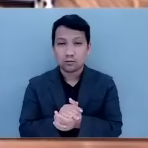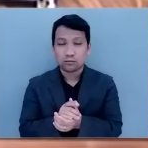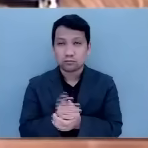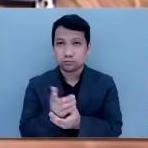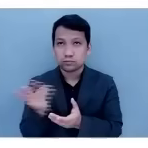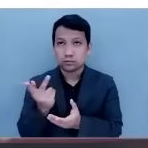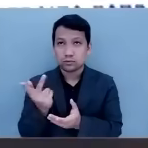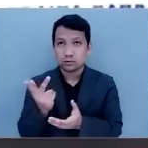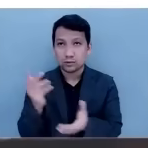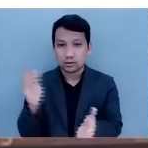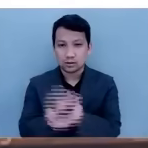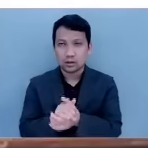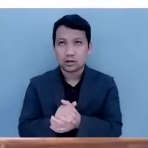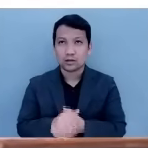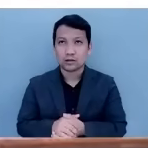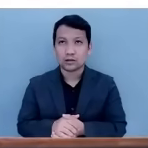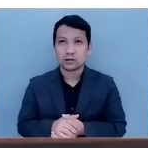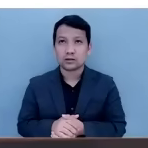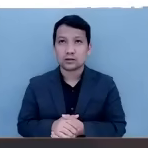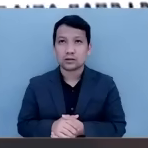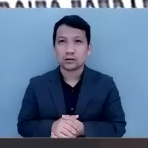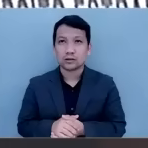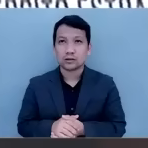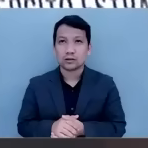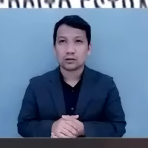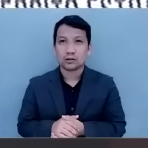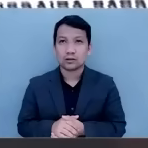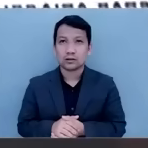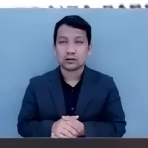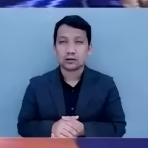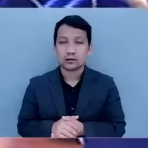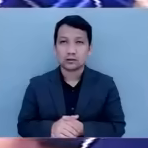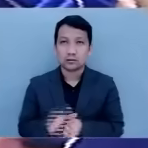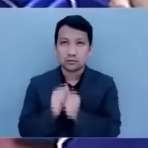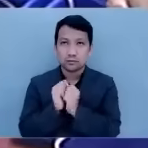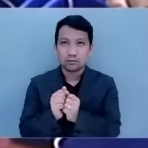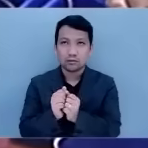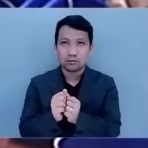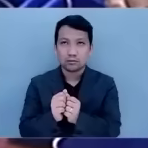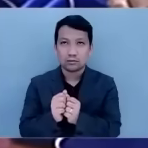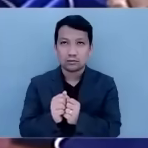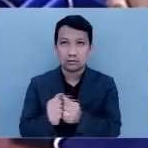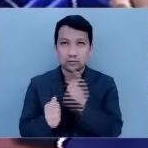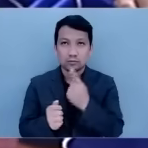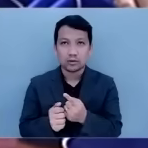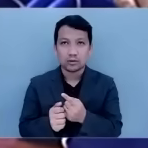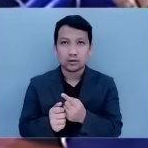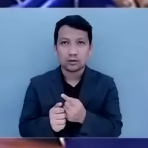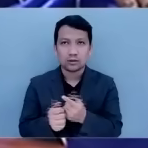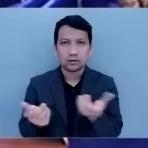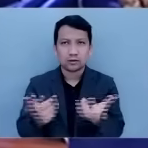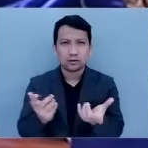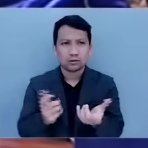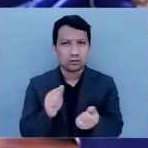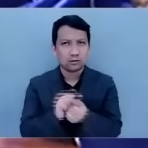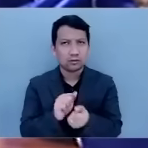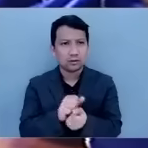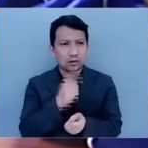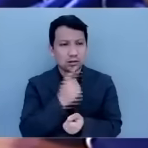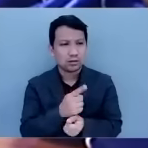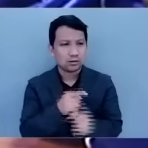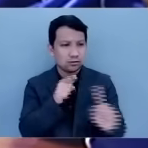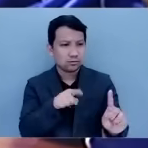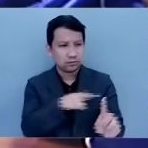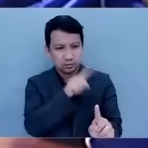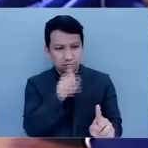eh. Answer! Kung hindi po sila kasama daw po, ay... Pwede pong... Ano kinalaman nila? Kasi pa... ikaw lang